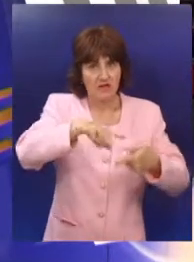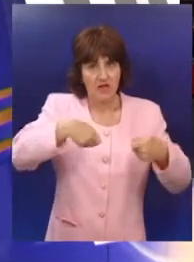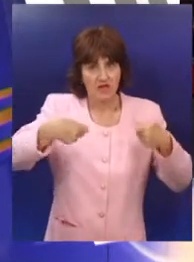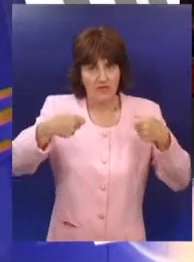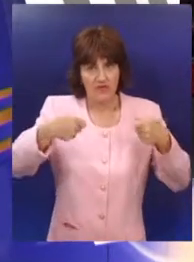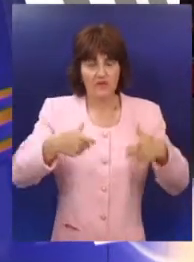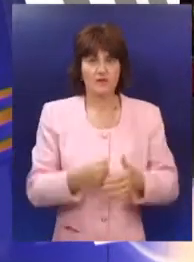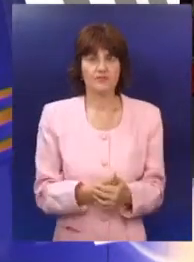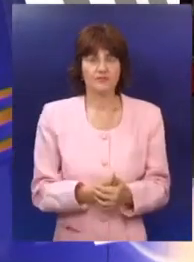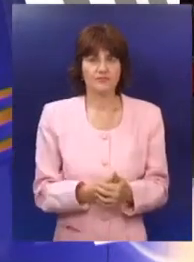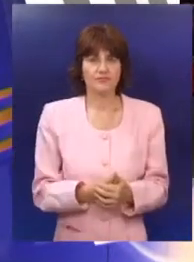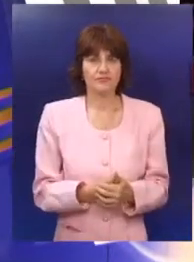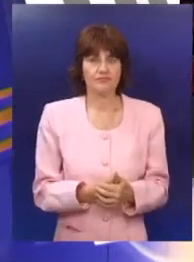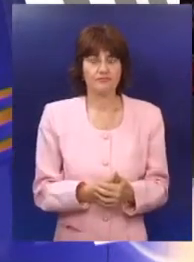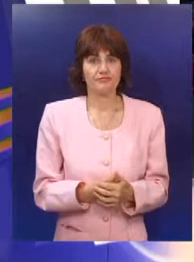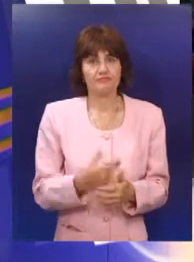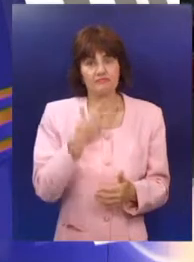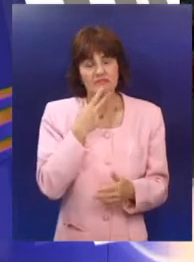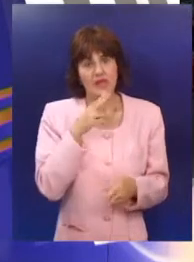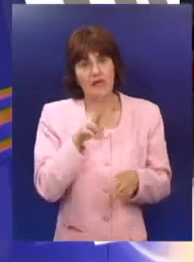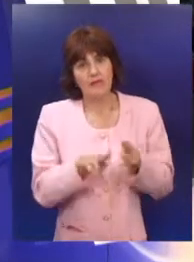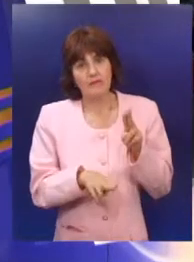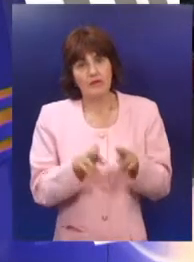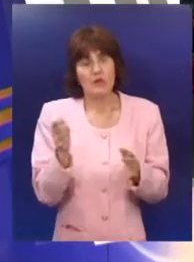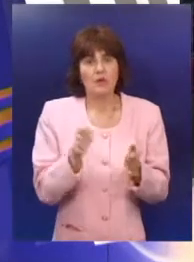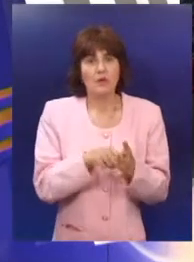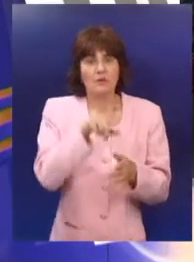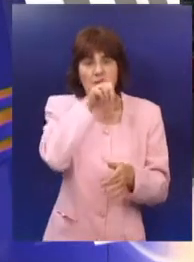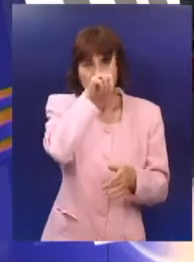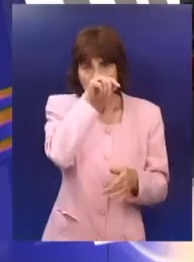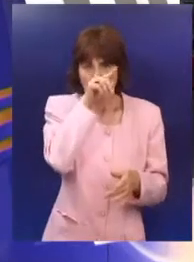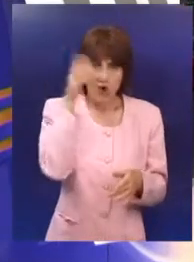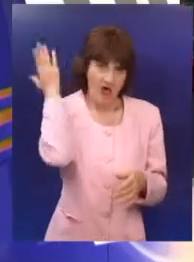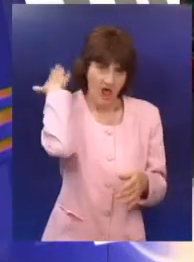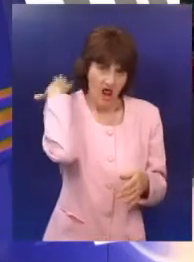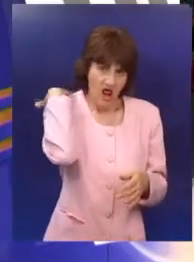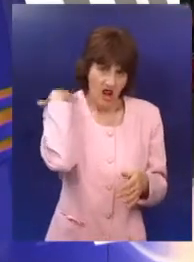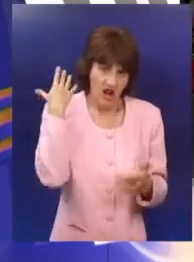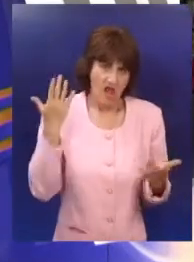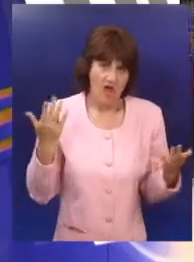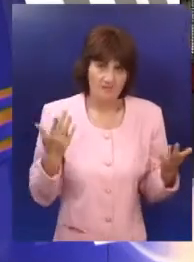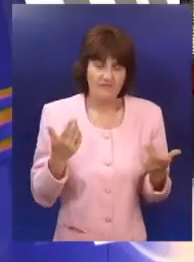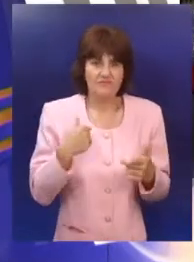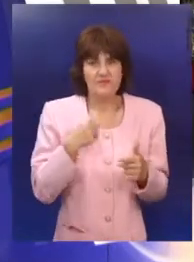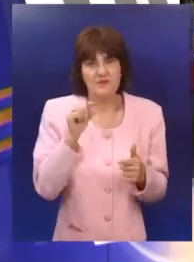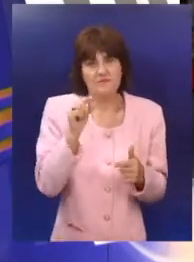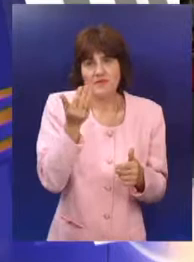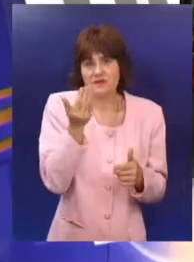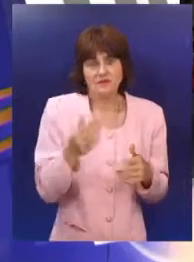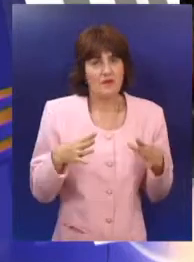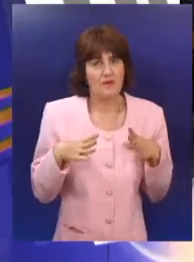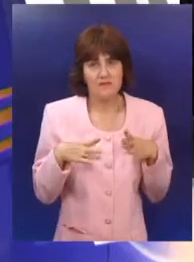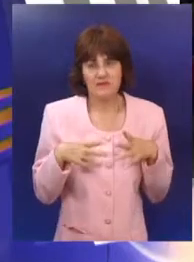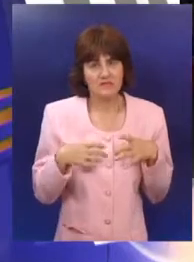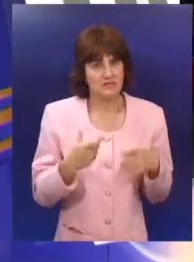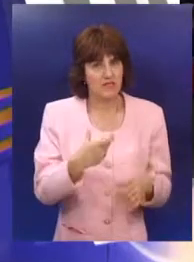da put pileća leđa. Eto to. Deva jako bi jebala penzija i